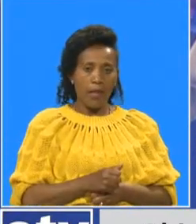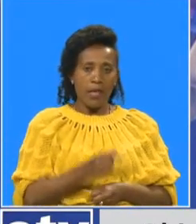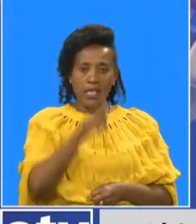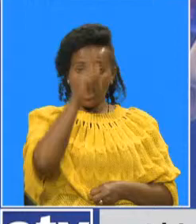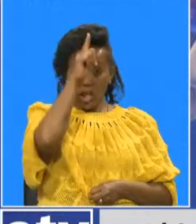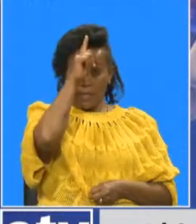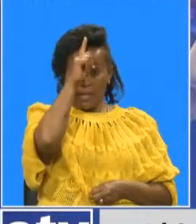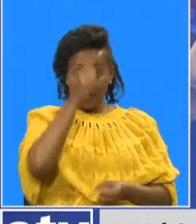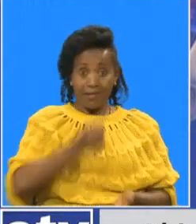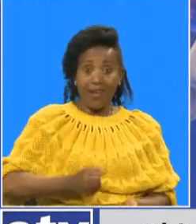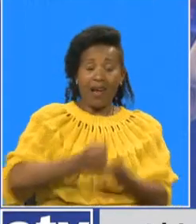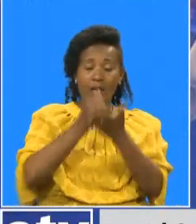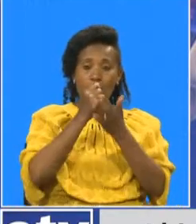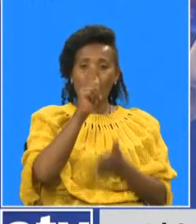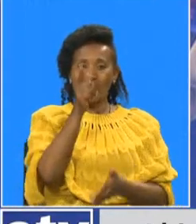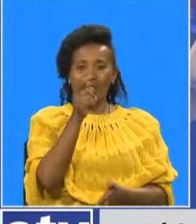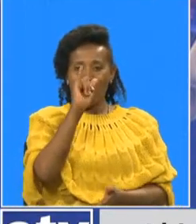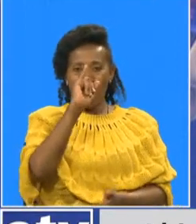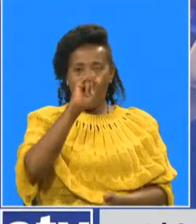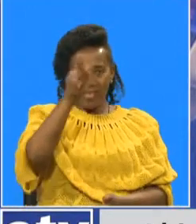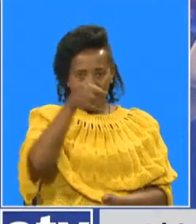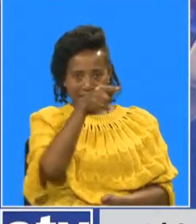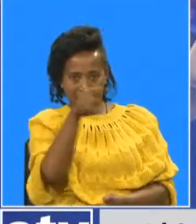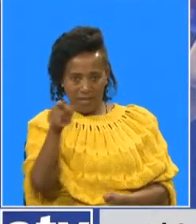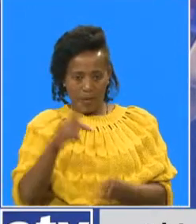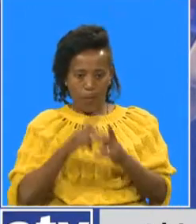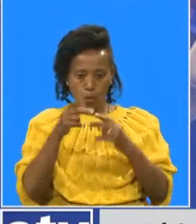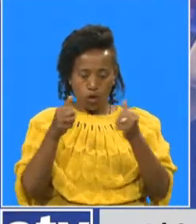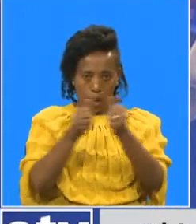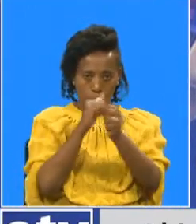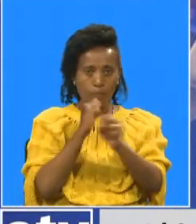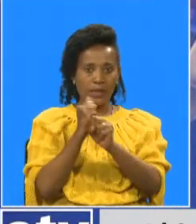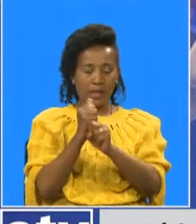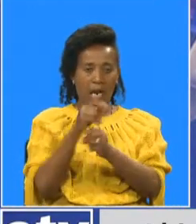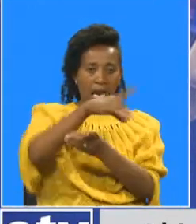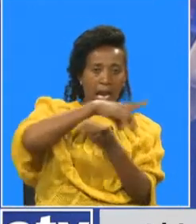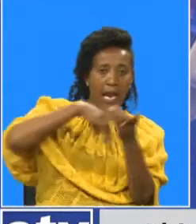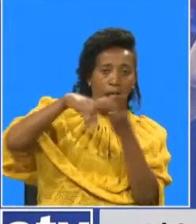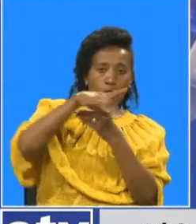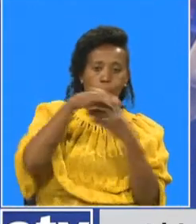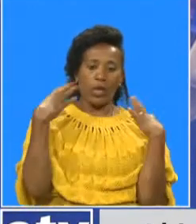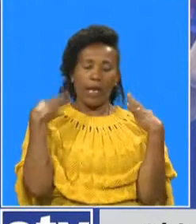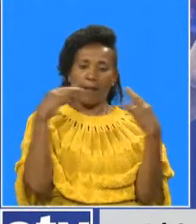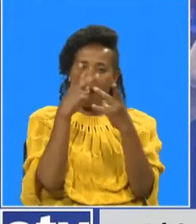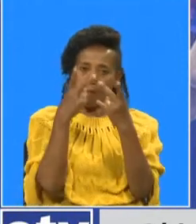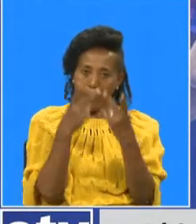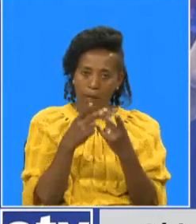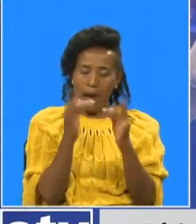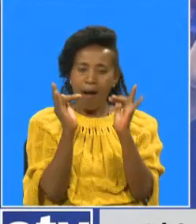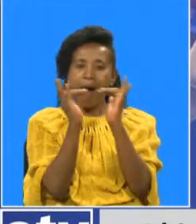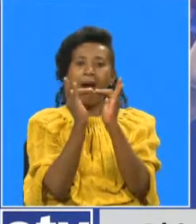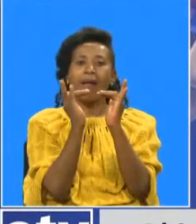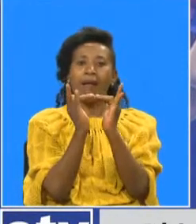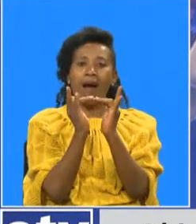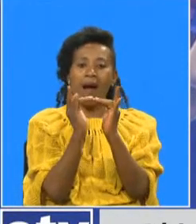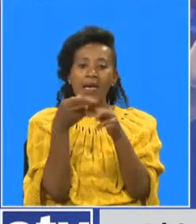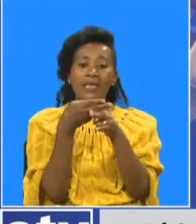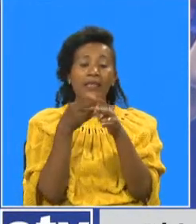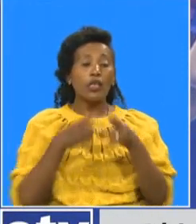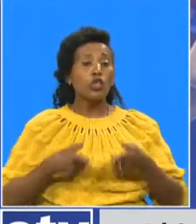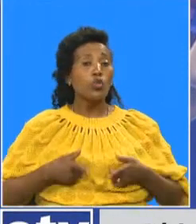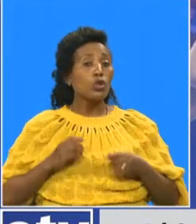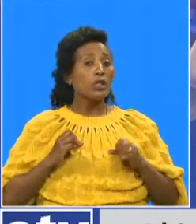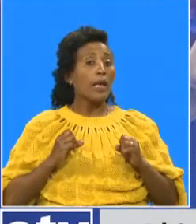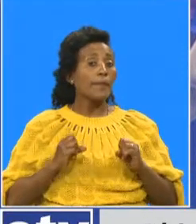ከጀርመን ተራድኦ ጋር ጂአይዚ ጋር የምንሰራው ፕሮጀክት አለ። ለክልሎች ለጤና ጣቢያዎች የአልጋ እጥረት